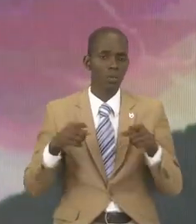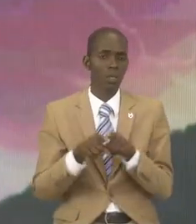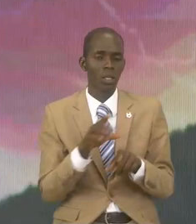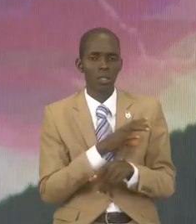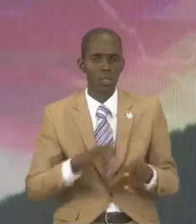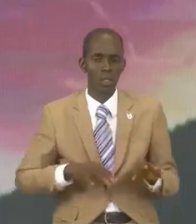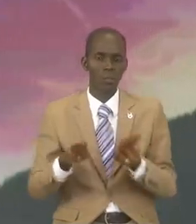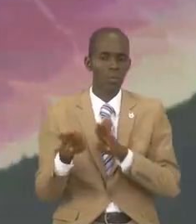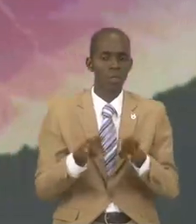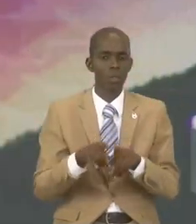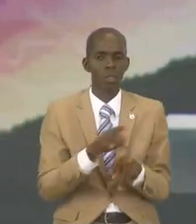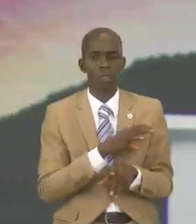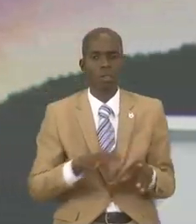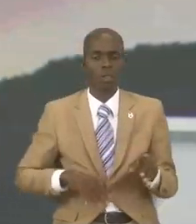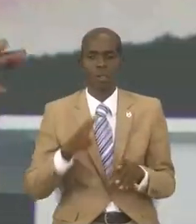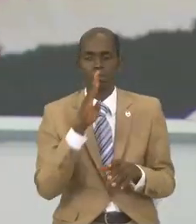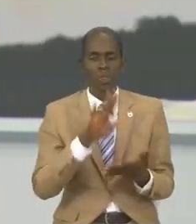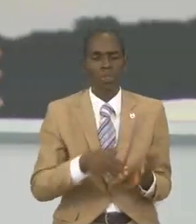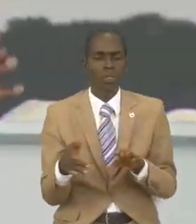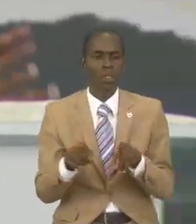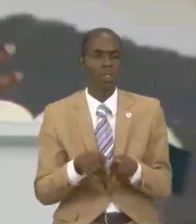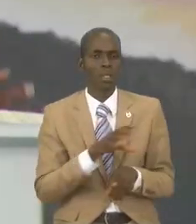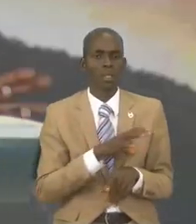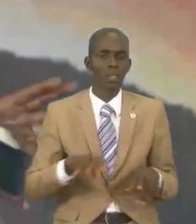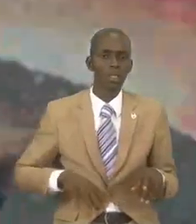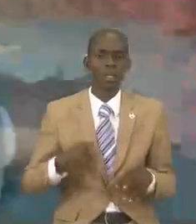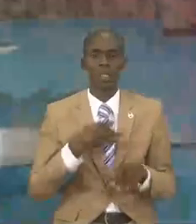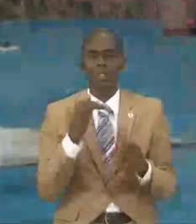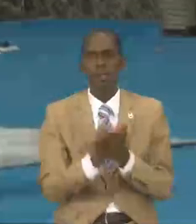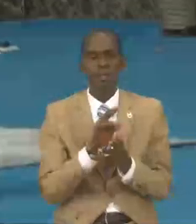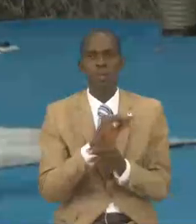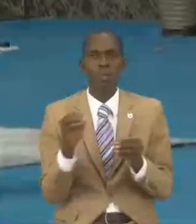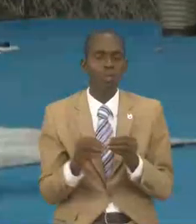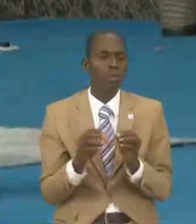comme Christ, pour déjà être crucifié avec Christ, et dit